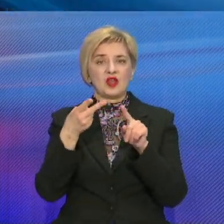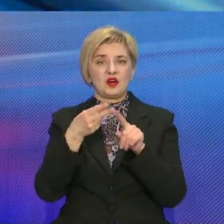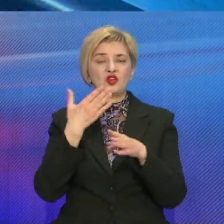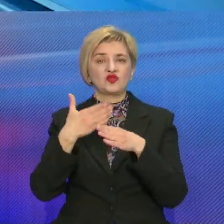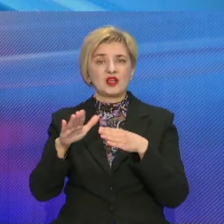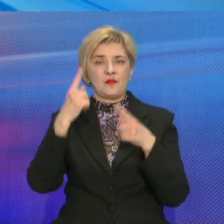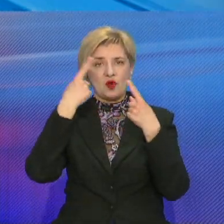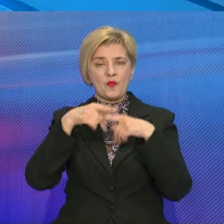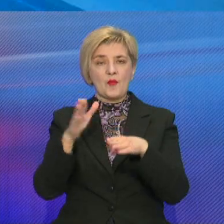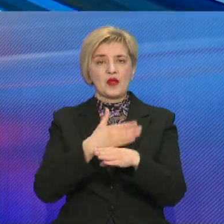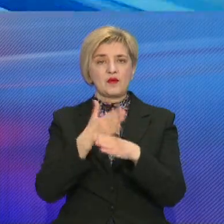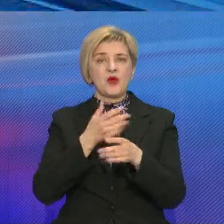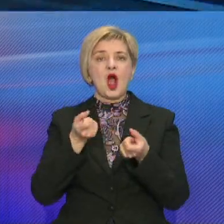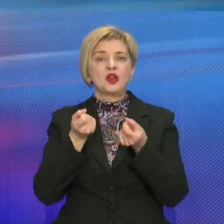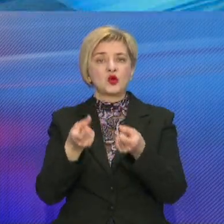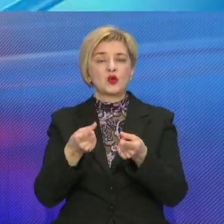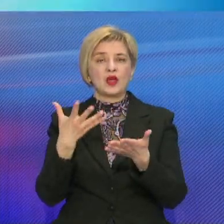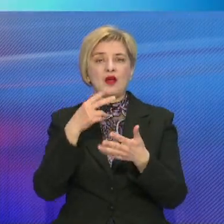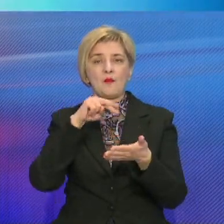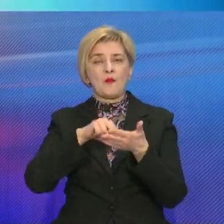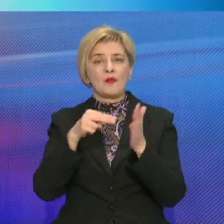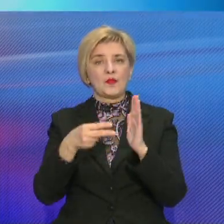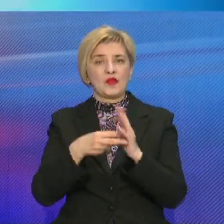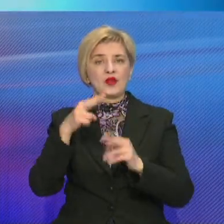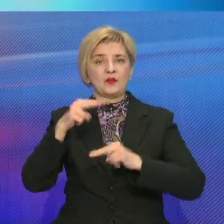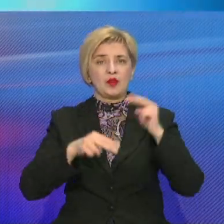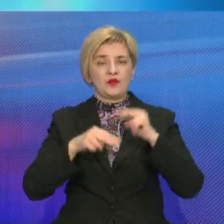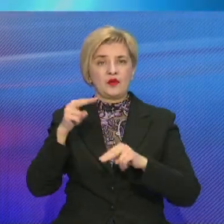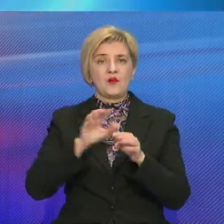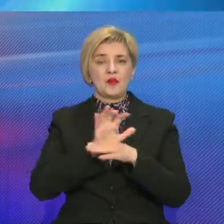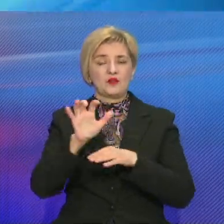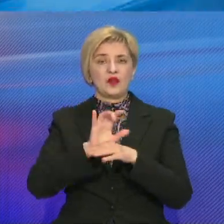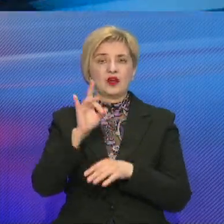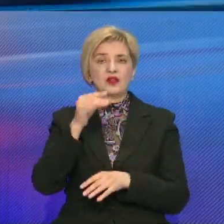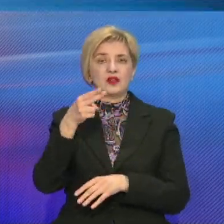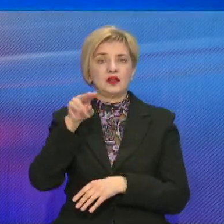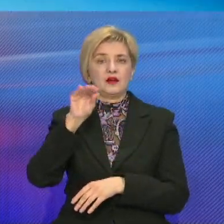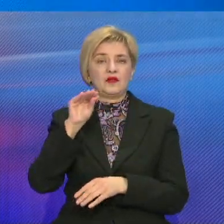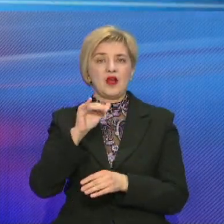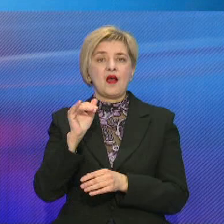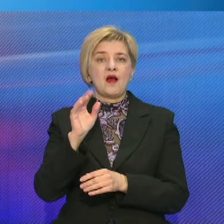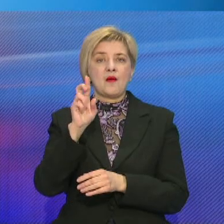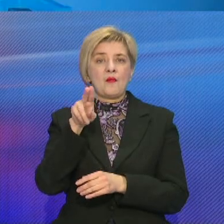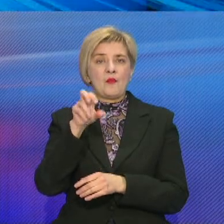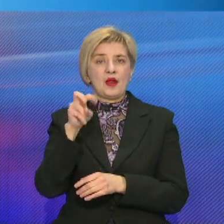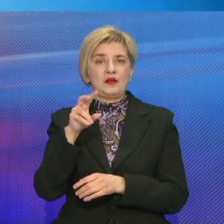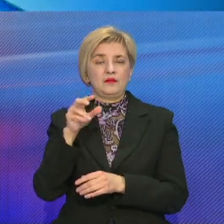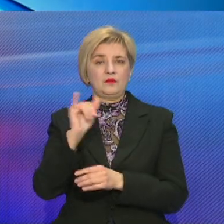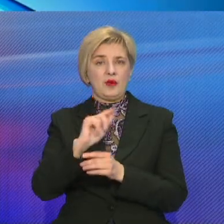перепрацовці відходів, яка предугліджує будівництво витворчості РДФ-паліва. Воно буде використовуватися на одній з ліній